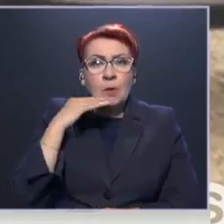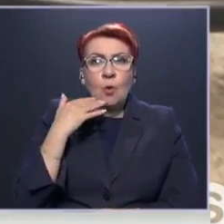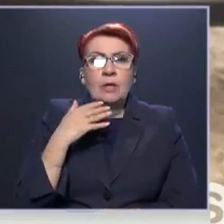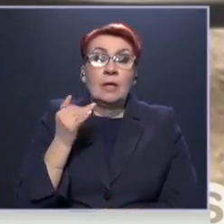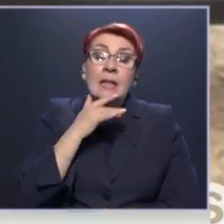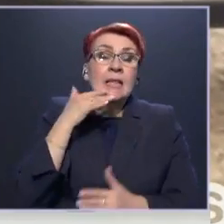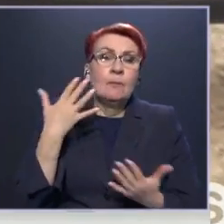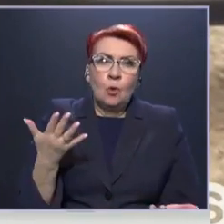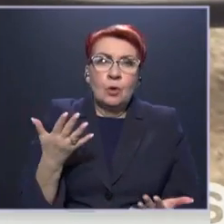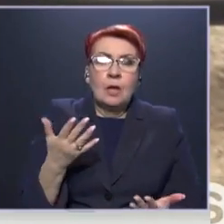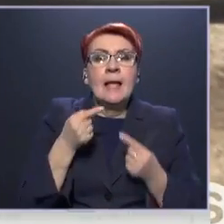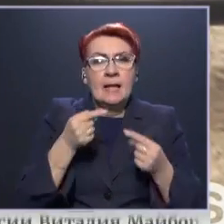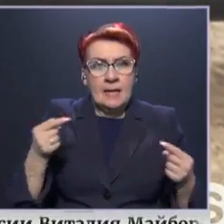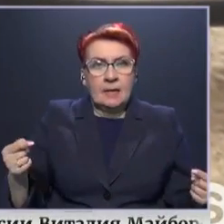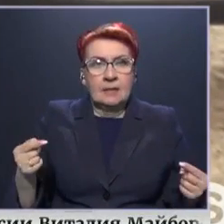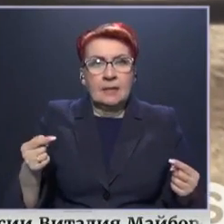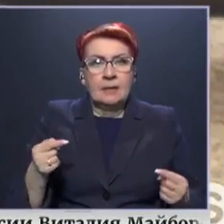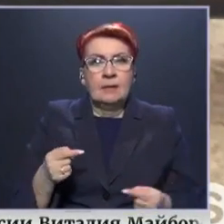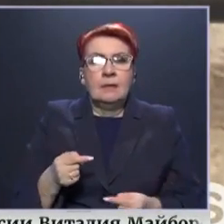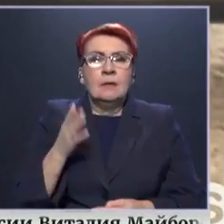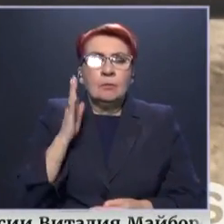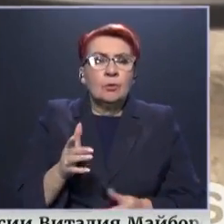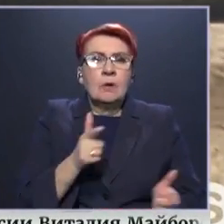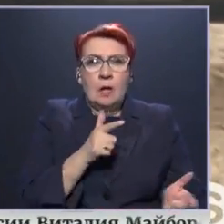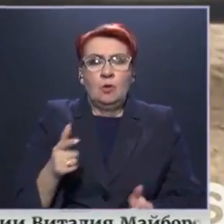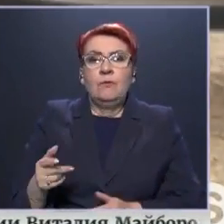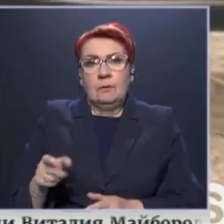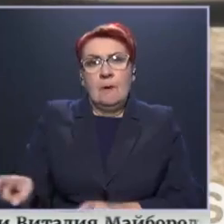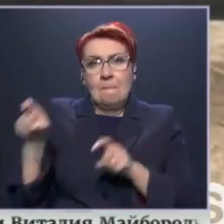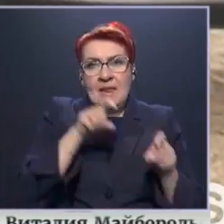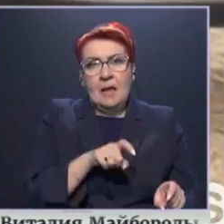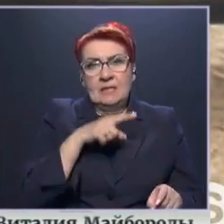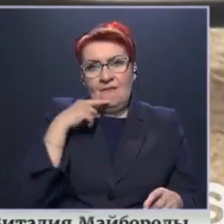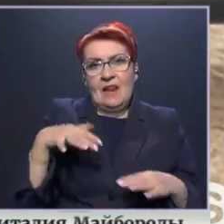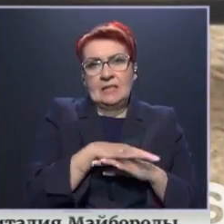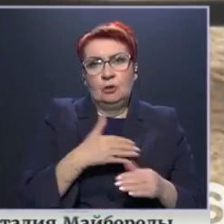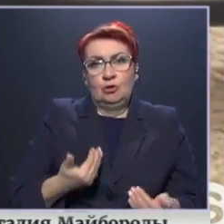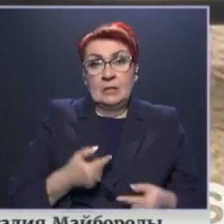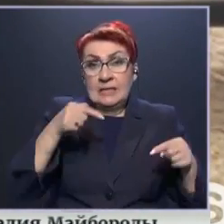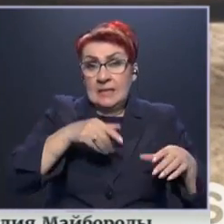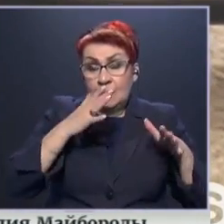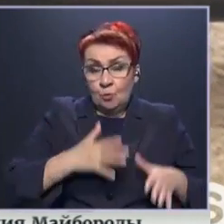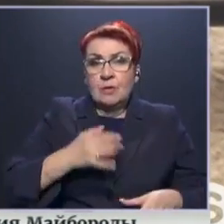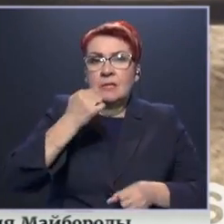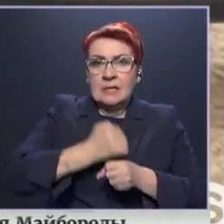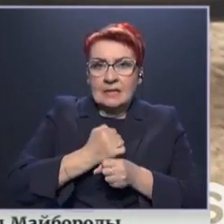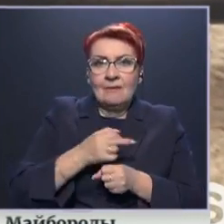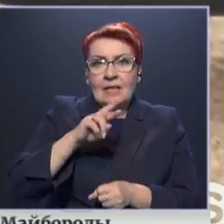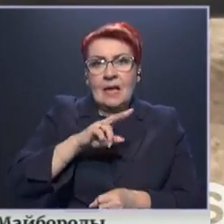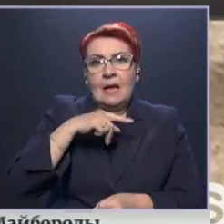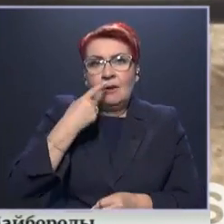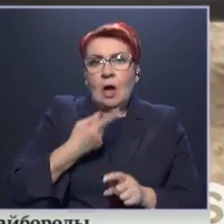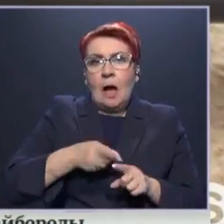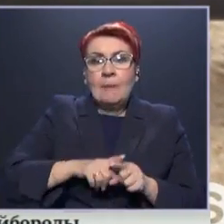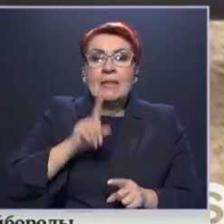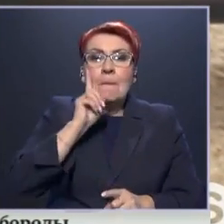не многие, по крайней мере некоторые, даже наверняка будут готовы переехать сюда жить. Потому что здесь будет создаваться, я говорю это об этом